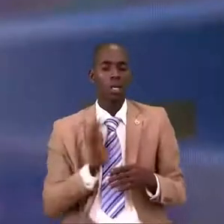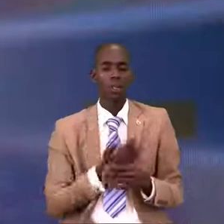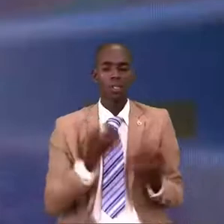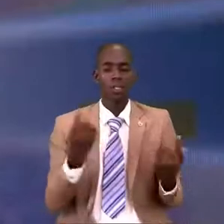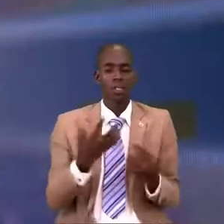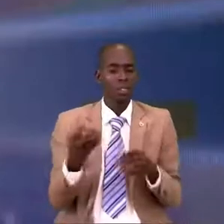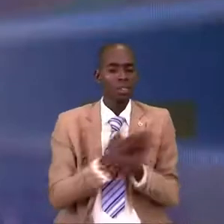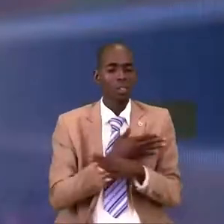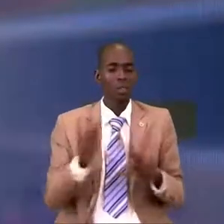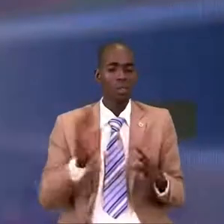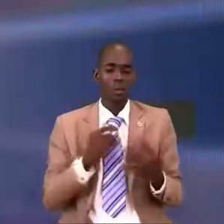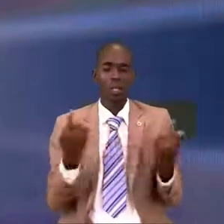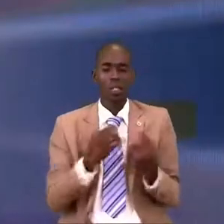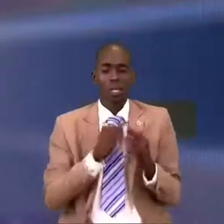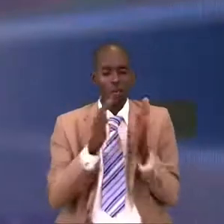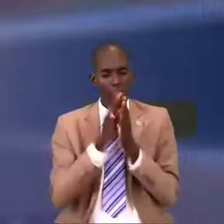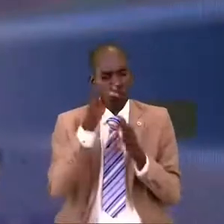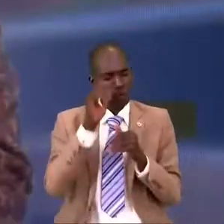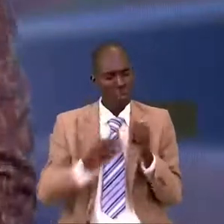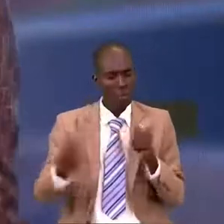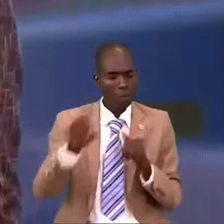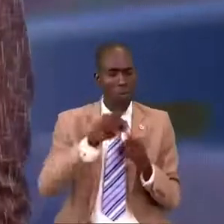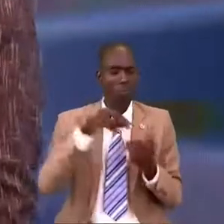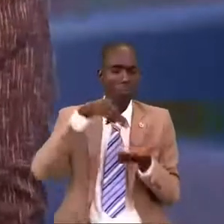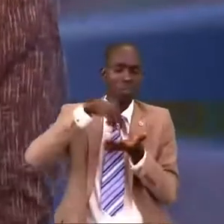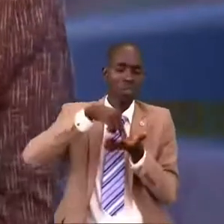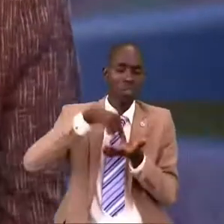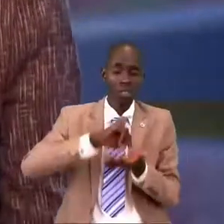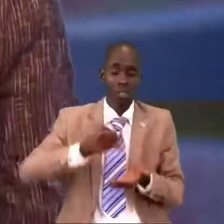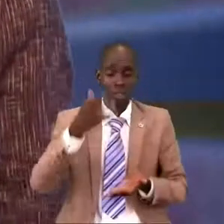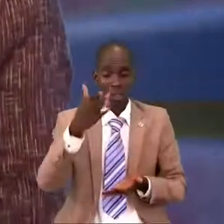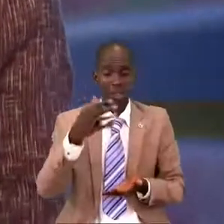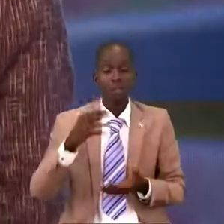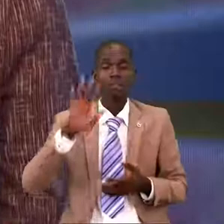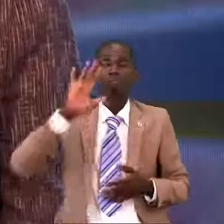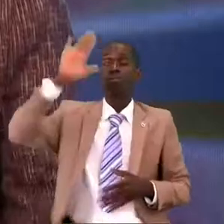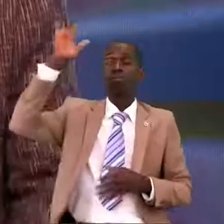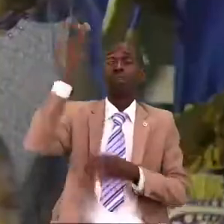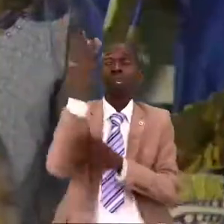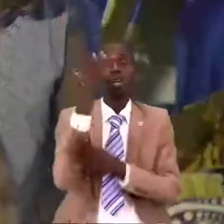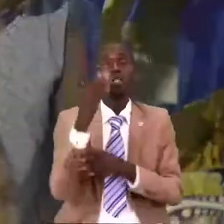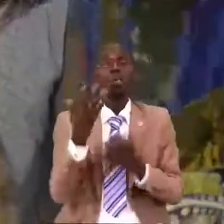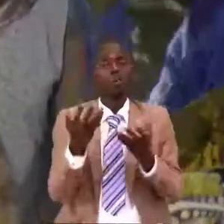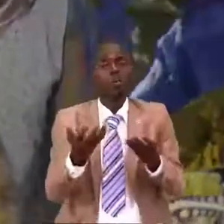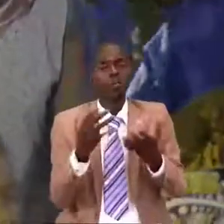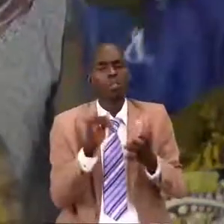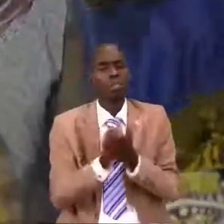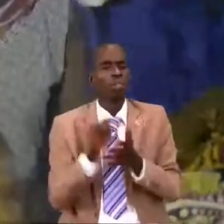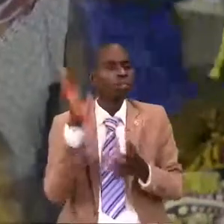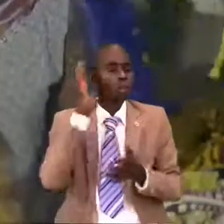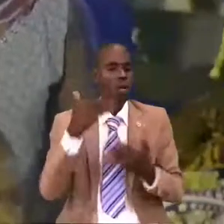désirant avoir ton pardon et ta liberté et le salut. Sauve-les au nom